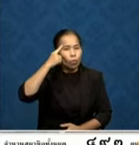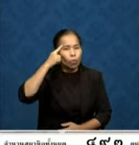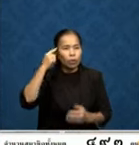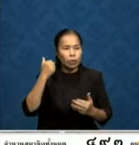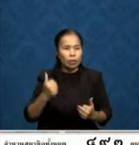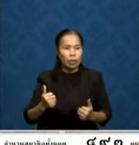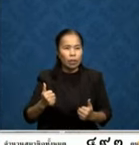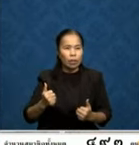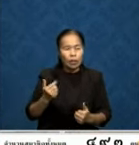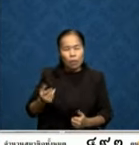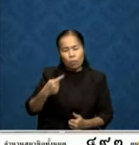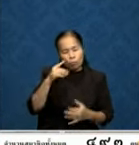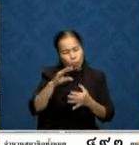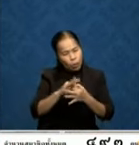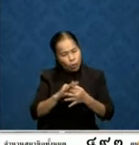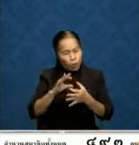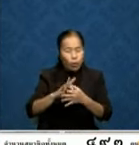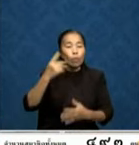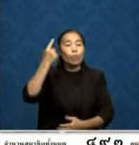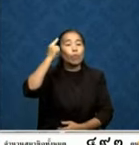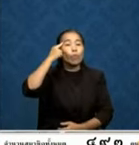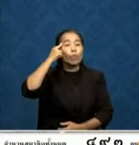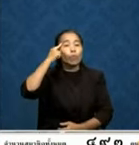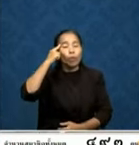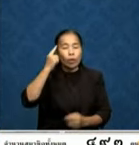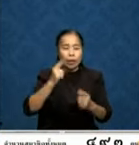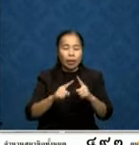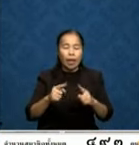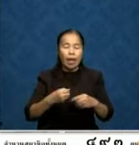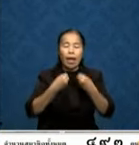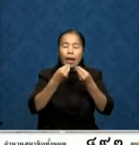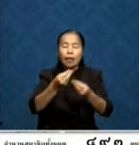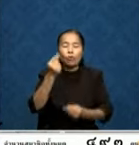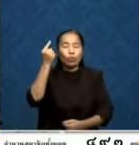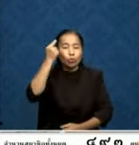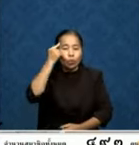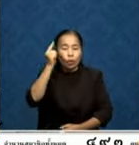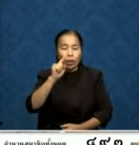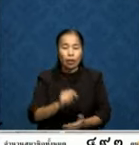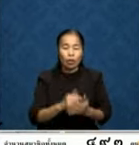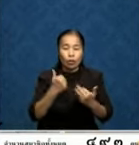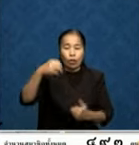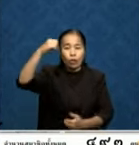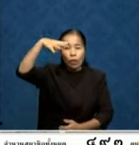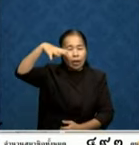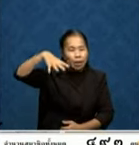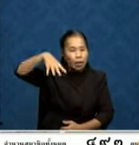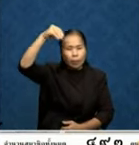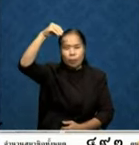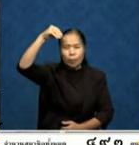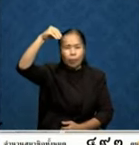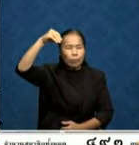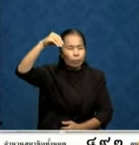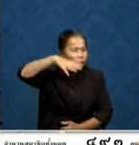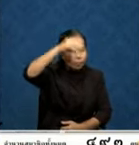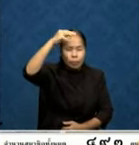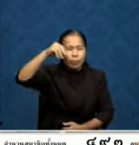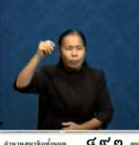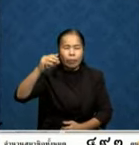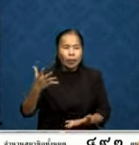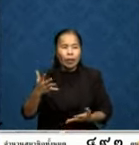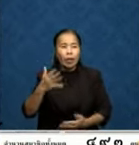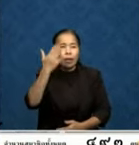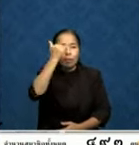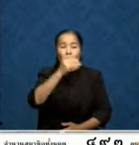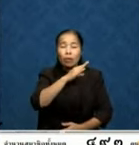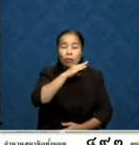เอิร์ธว่ามันจะเกี่ยวหรือเปล่าไม่รู้ล่ะสะท้อนให้ทราบว่าเวลาไฟดับมันดับบ่อยเหลือเกินครับเวล